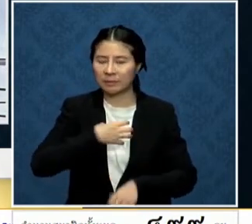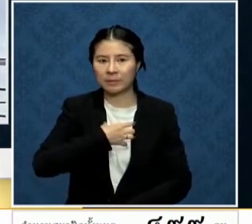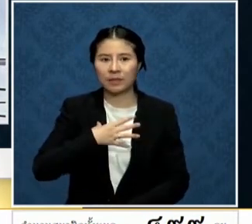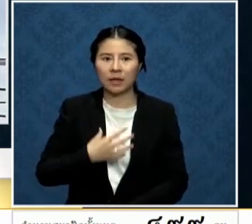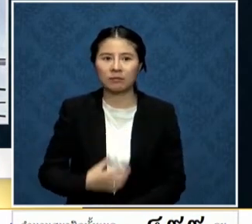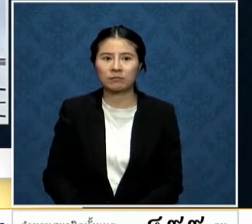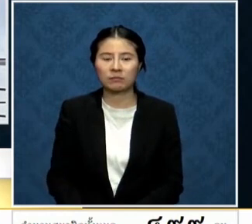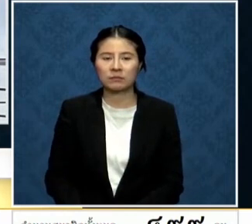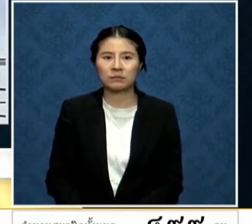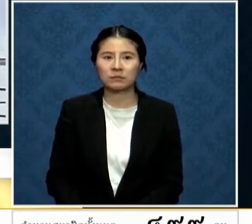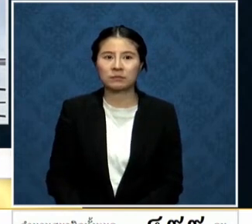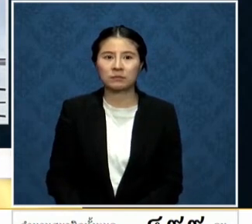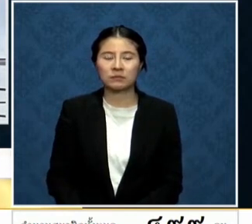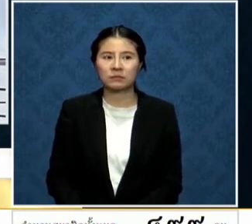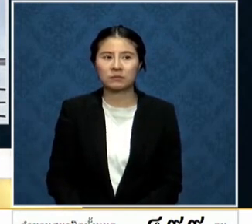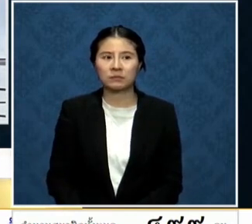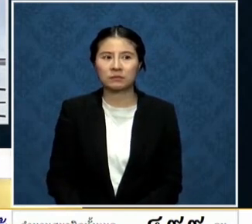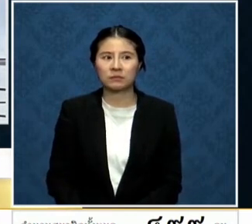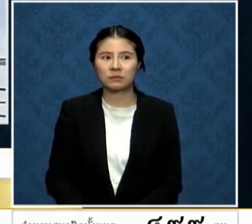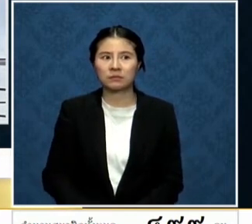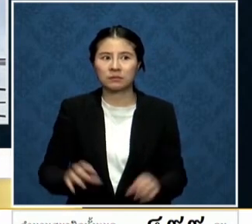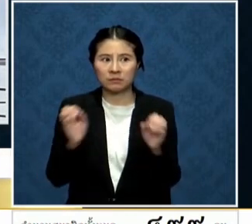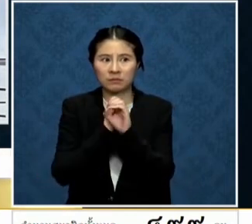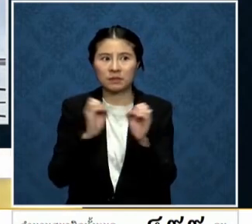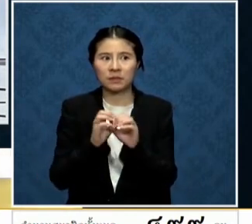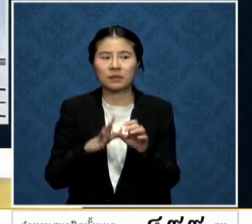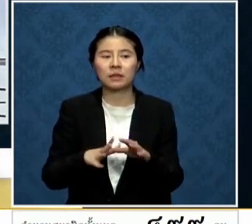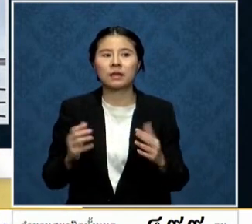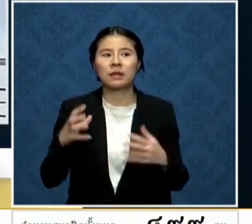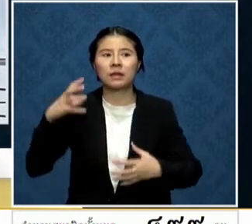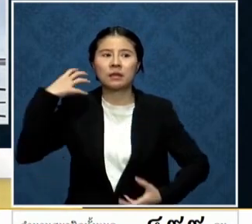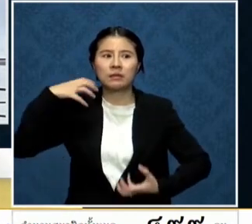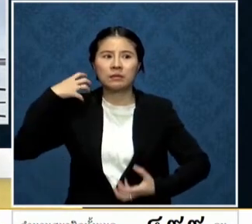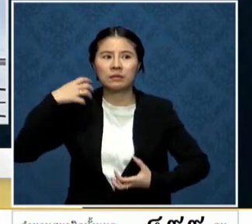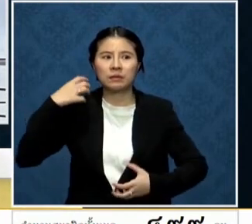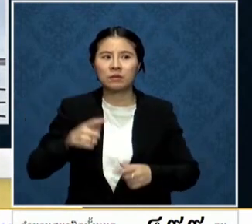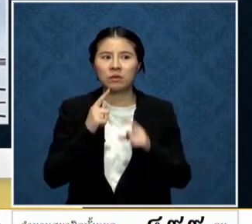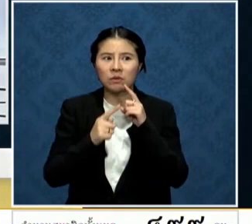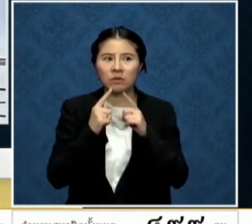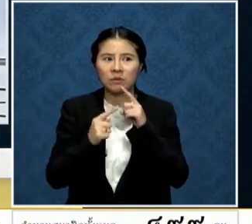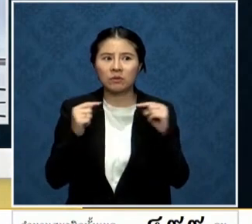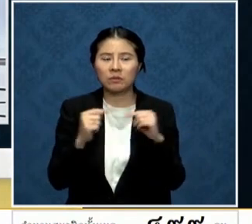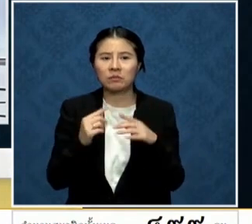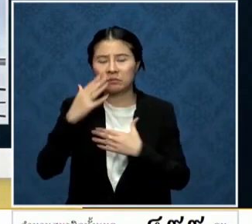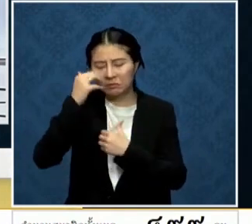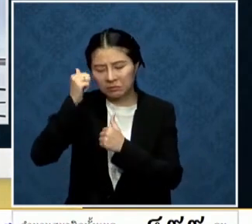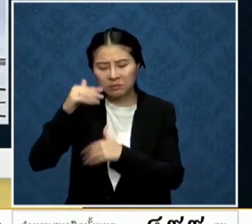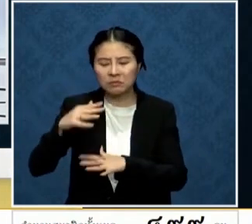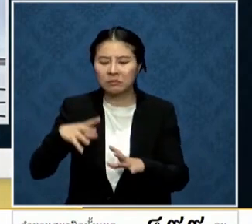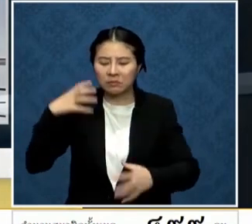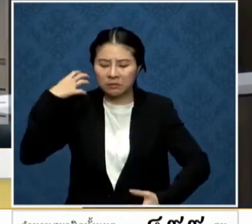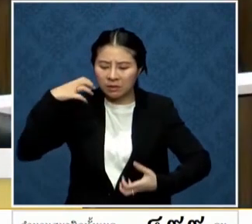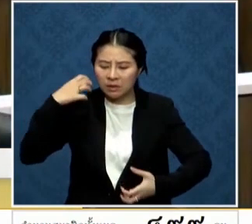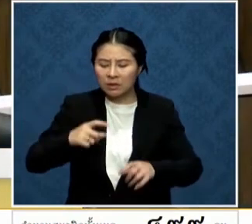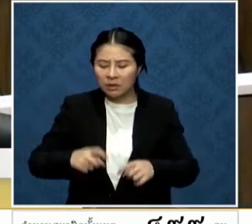เกิดขึ้นอีกครับท่านประธานเอ่อเราไม่เคยเอาลิงมาตั้งมาเป็นกรรมาธิการใช่่มั้ยครับเราจะคุยกันเองโดยที่ไม่ไม่สนใจเเลยแล้ว